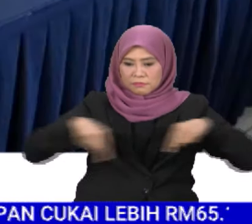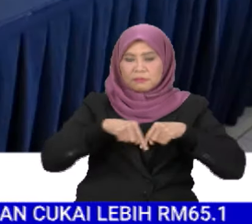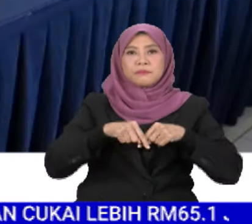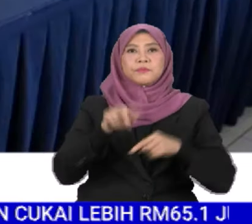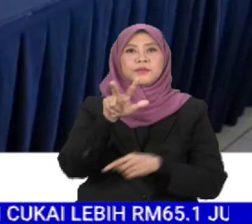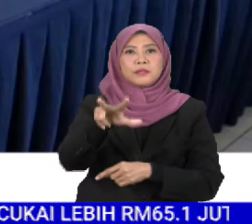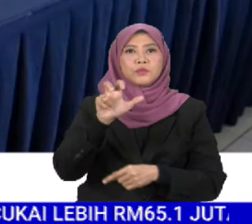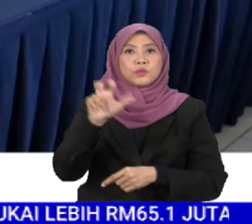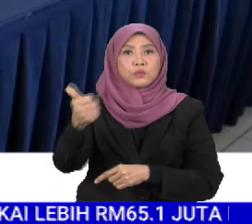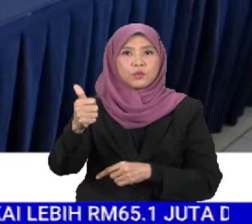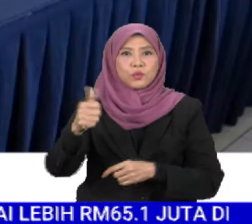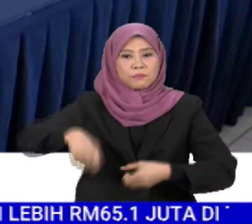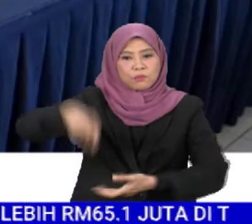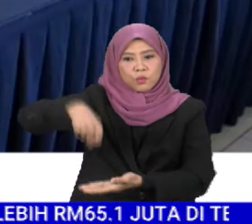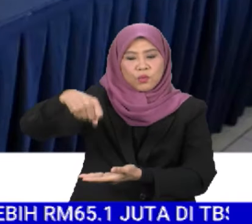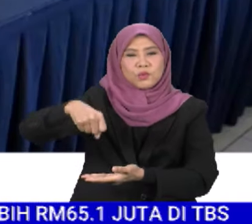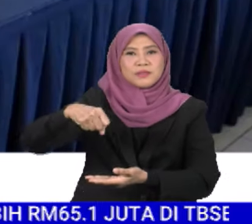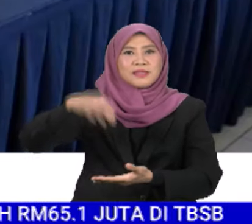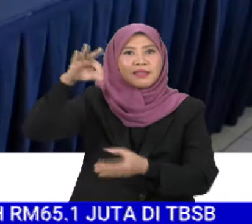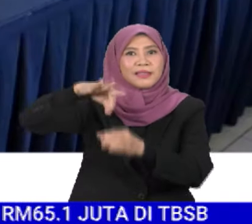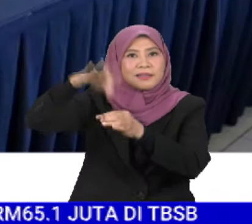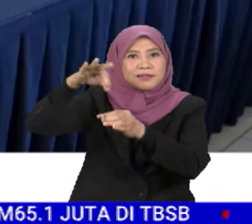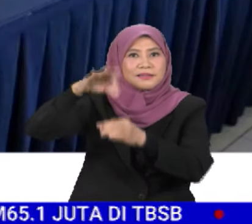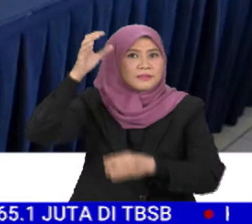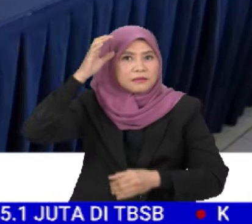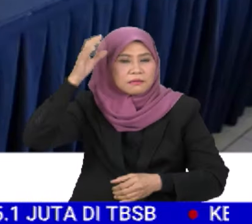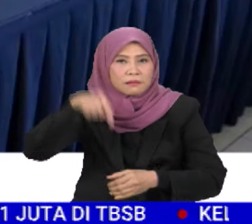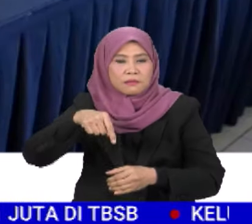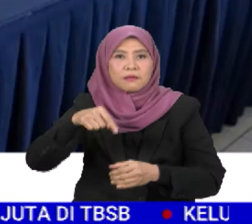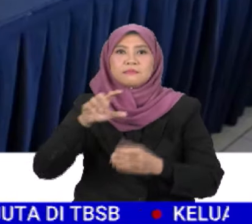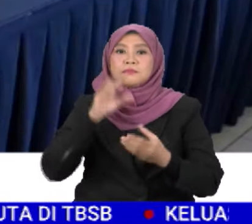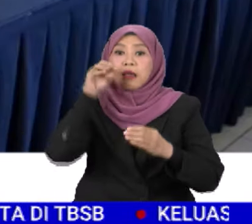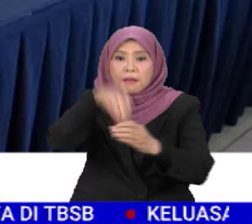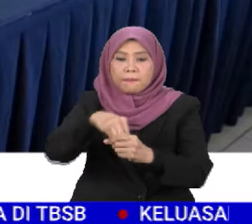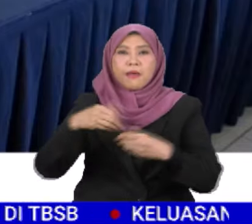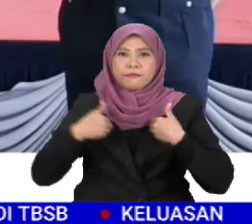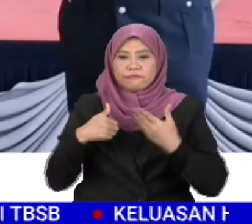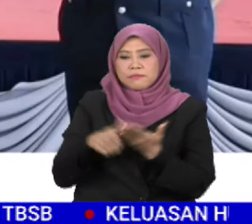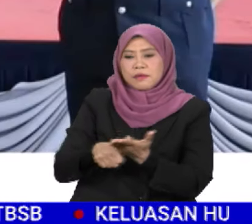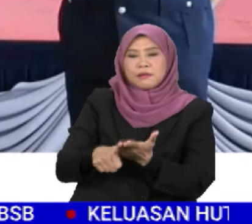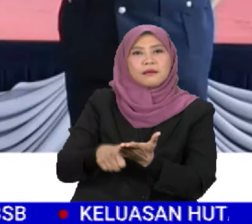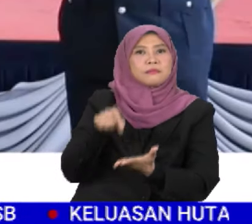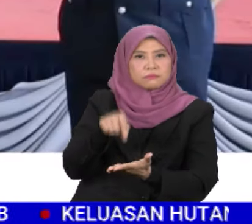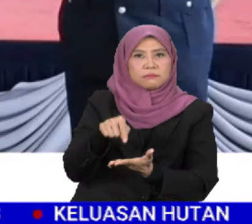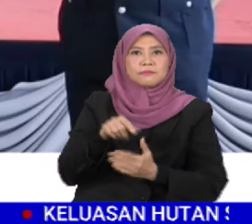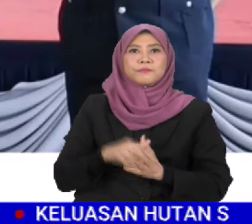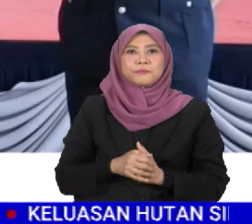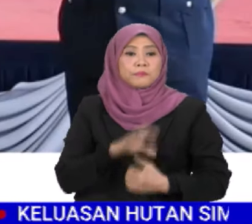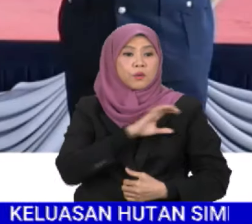310 bungkusan teh cina dipercayai berisi sabu ditemukan